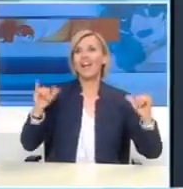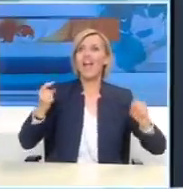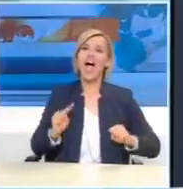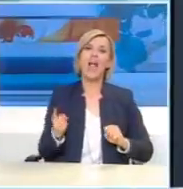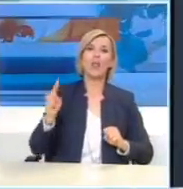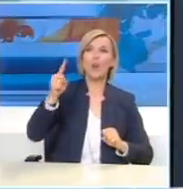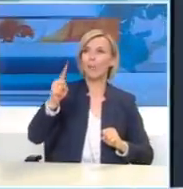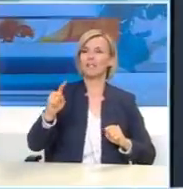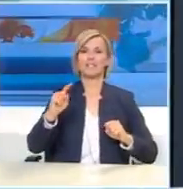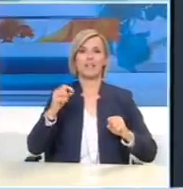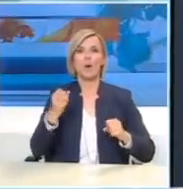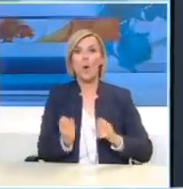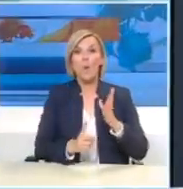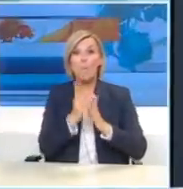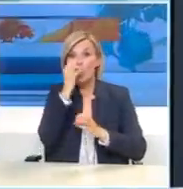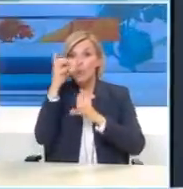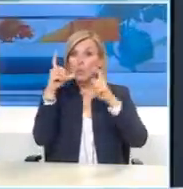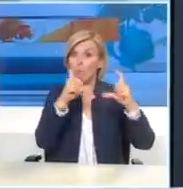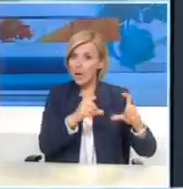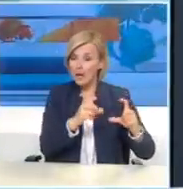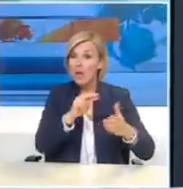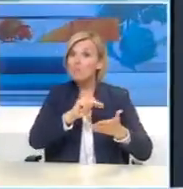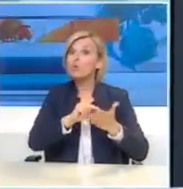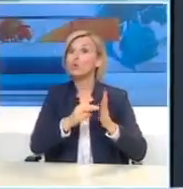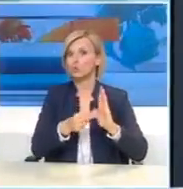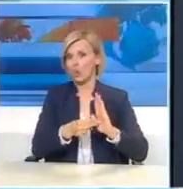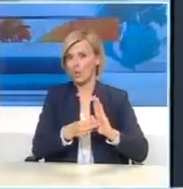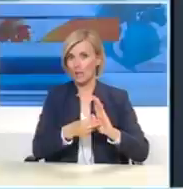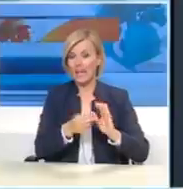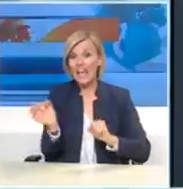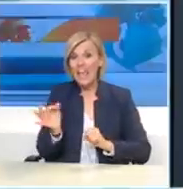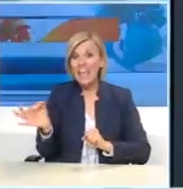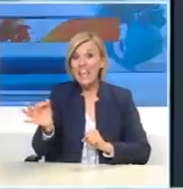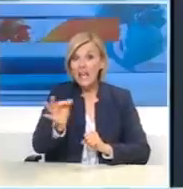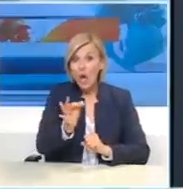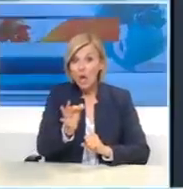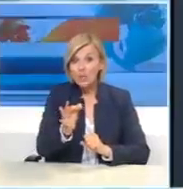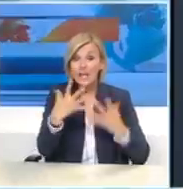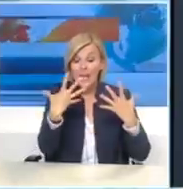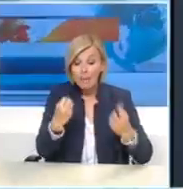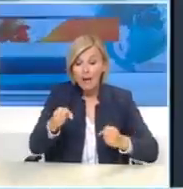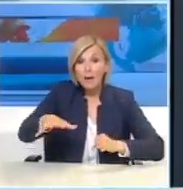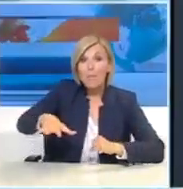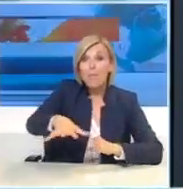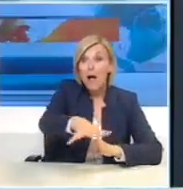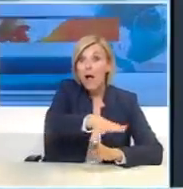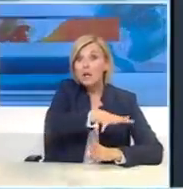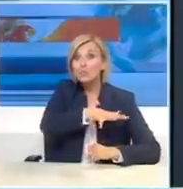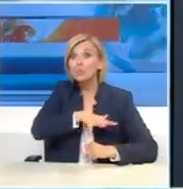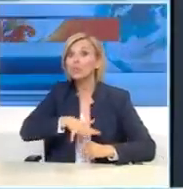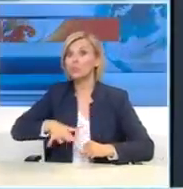Πρωτομαγιά. Η μετάδοση του ιού μπορεί να έχει εστιάσει πλέον σε συγκεκριμένους χώρους, όμως ο ιός είναι εδώ. Μπορεί να